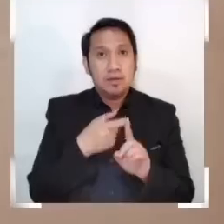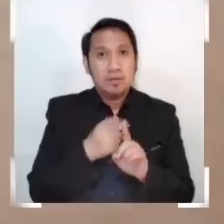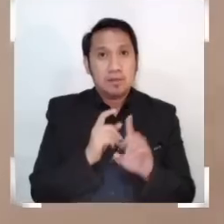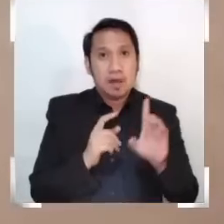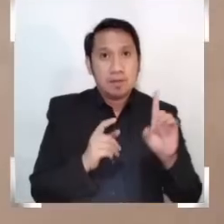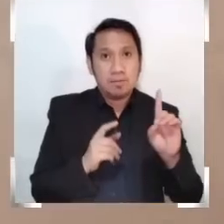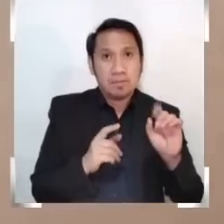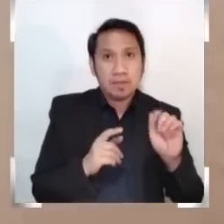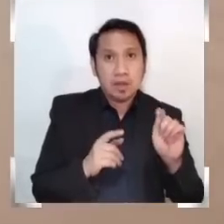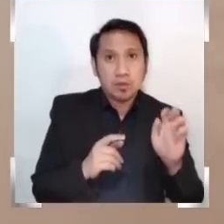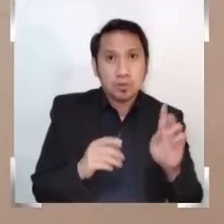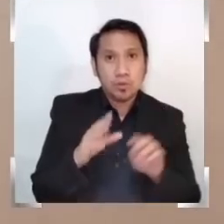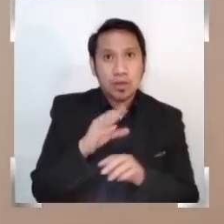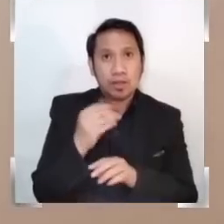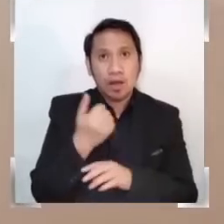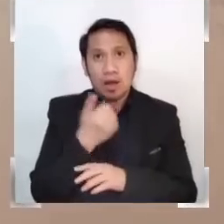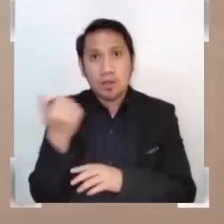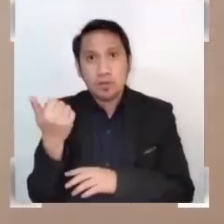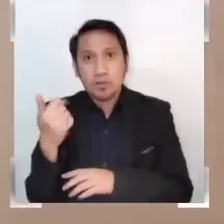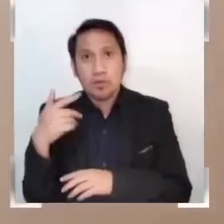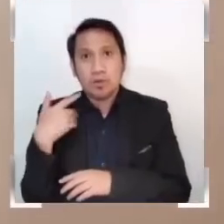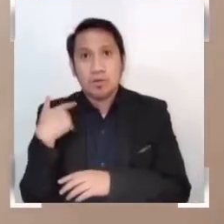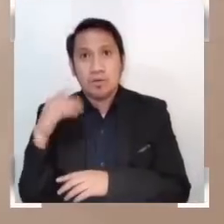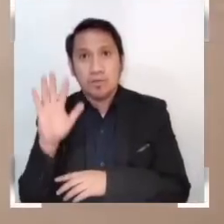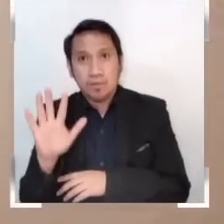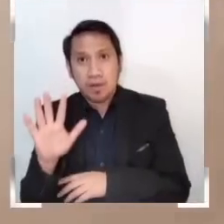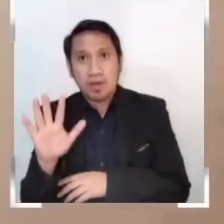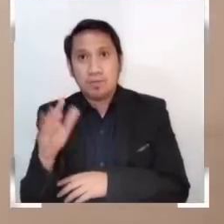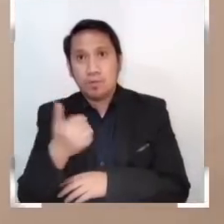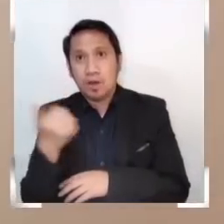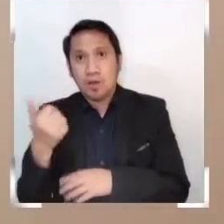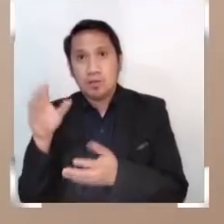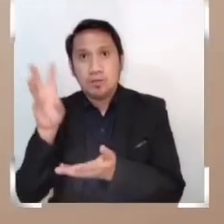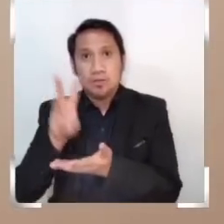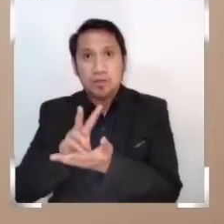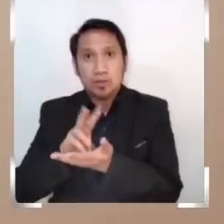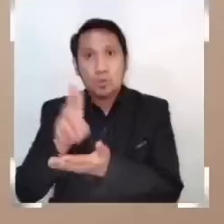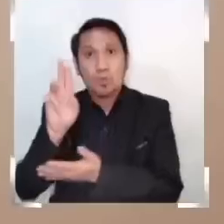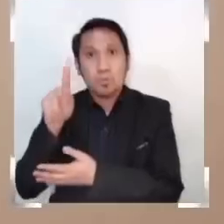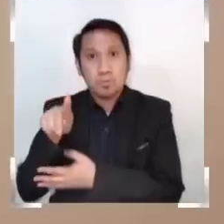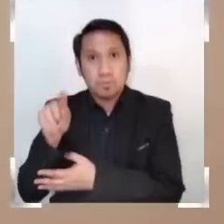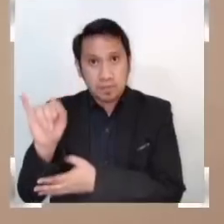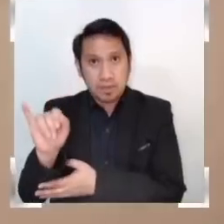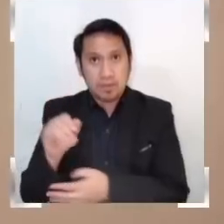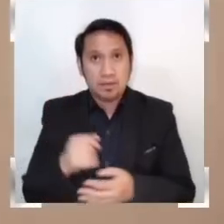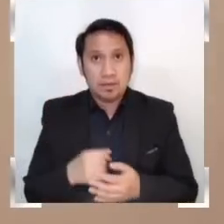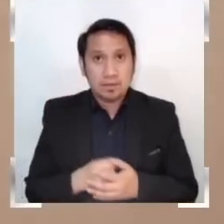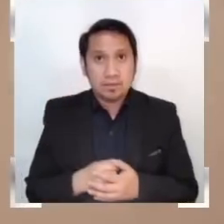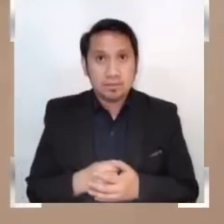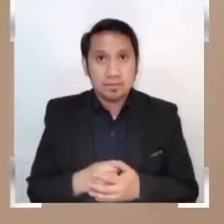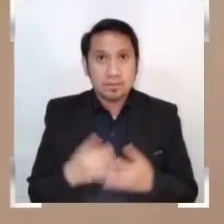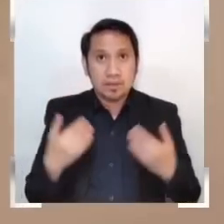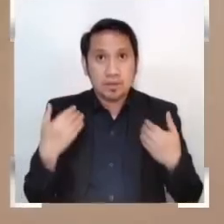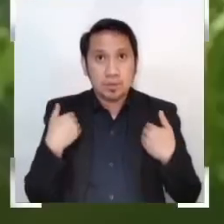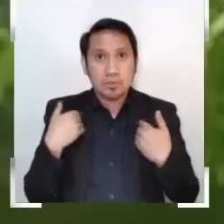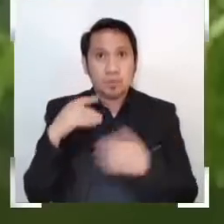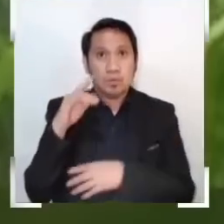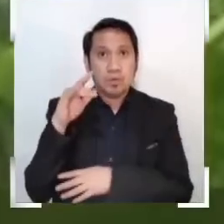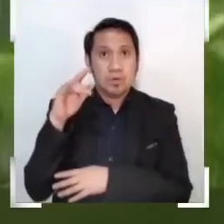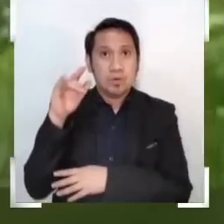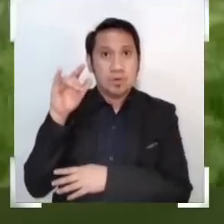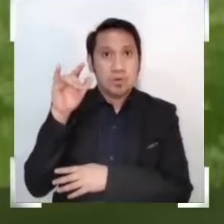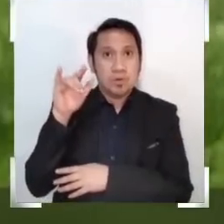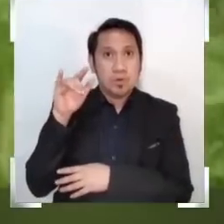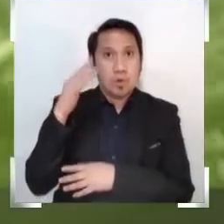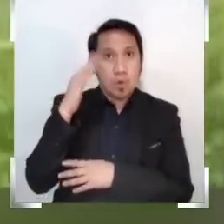sa national government, meron ho kaming request. Mabilisan ho sana yung aircraft nila, ito yung C-130. Baka ho pwedeng isakay namin